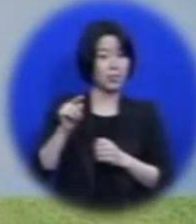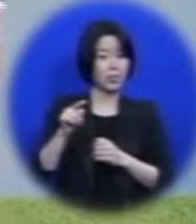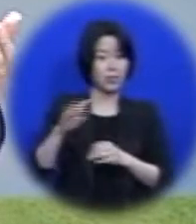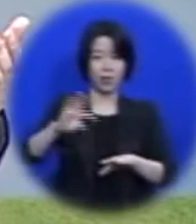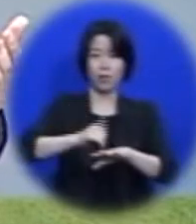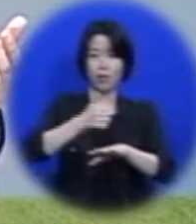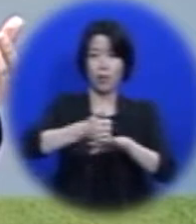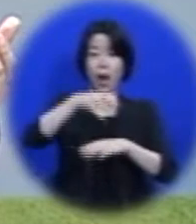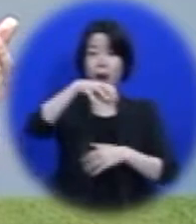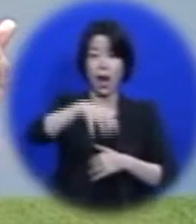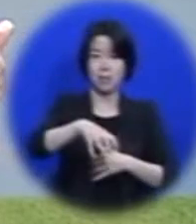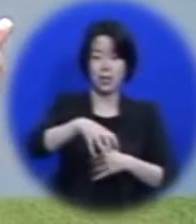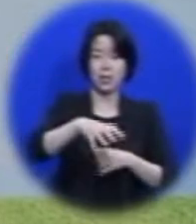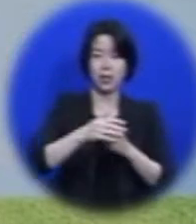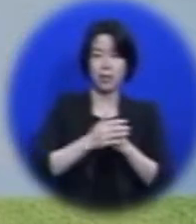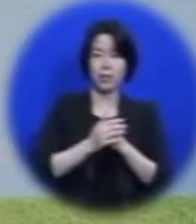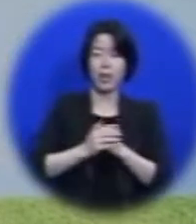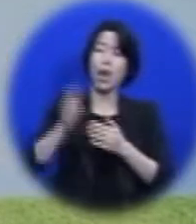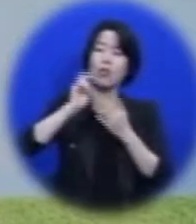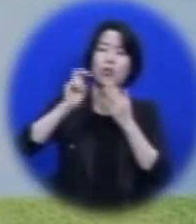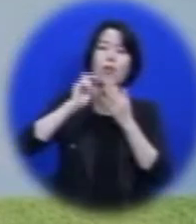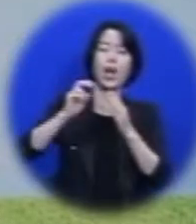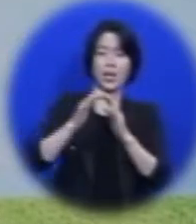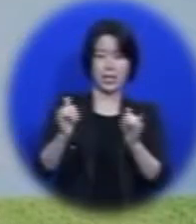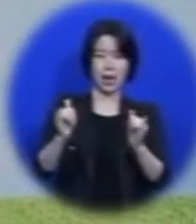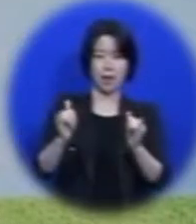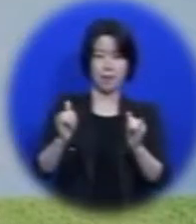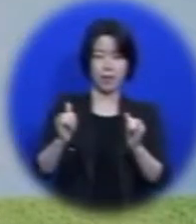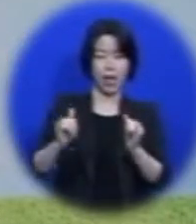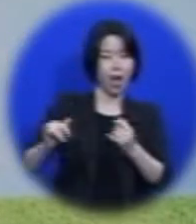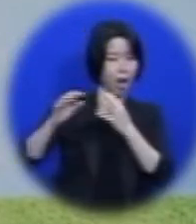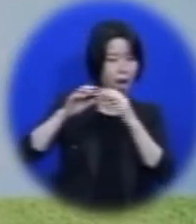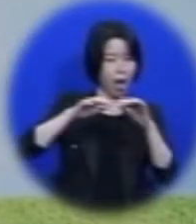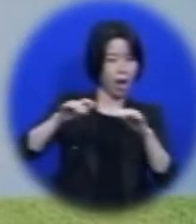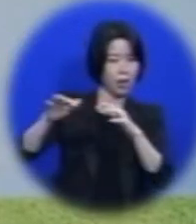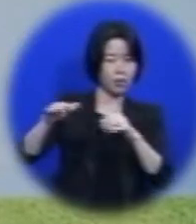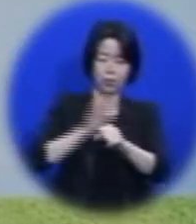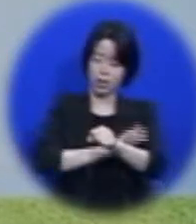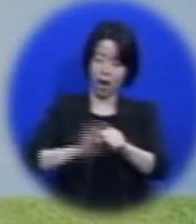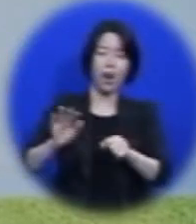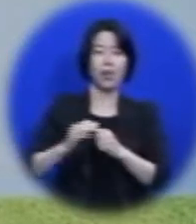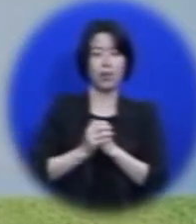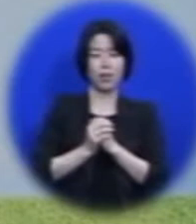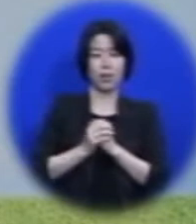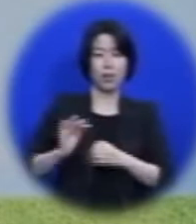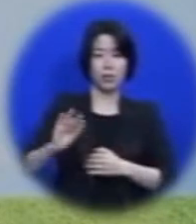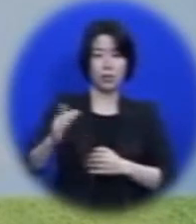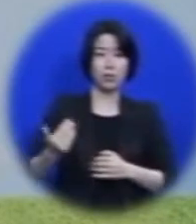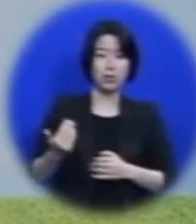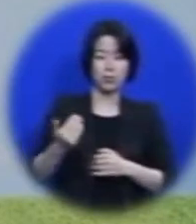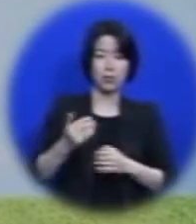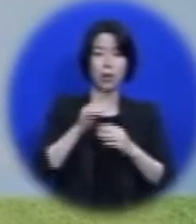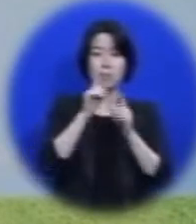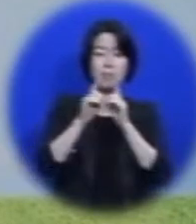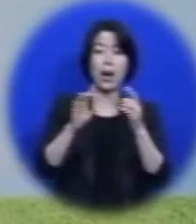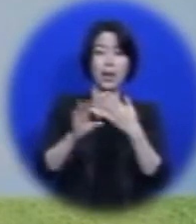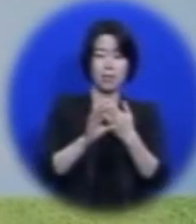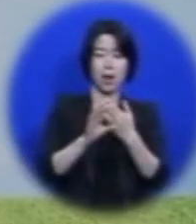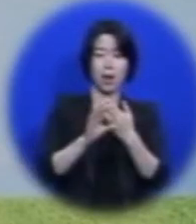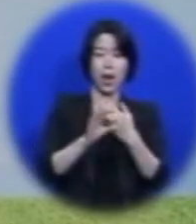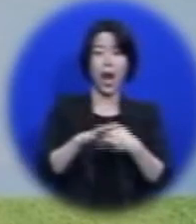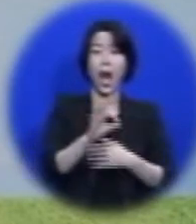왕 앞에서 그는 노래하는 사람이었습니다. 악기를 잘 다뤘어요. 요즘으로 말하면 정말